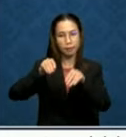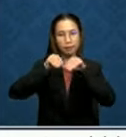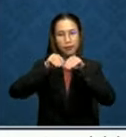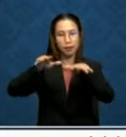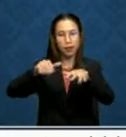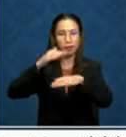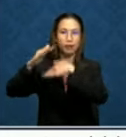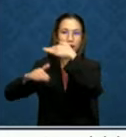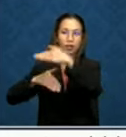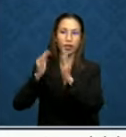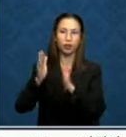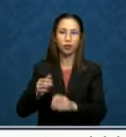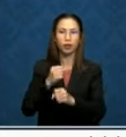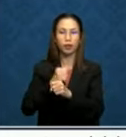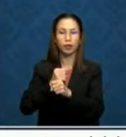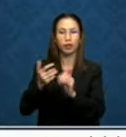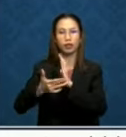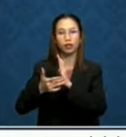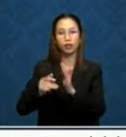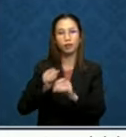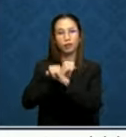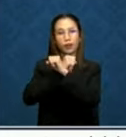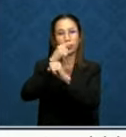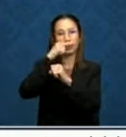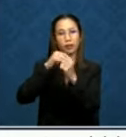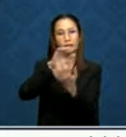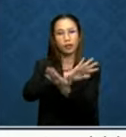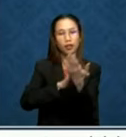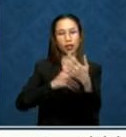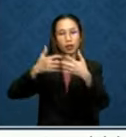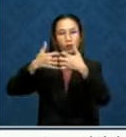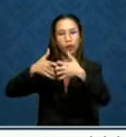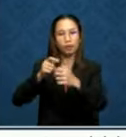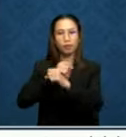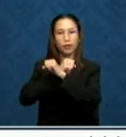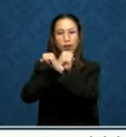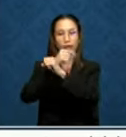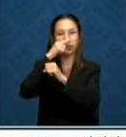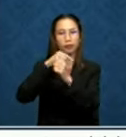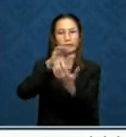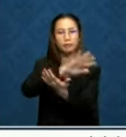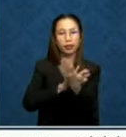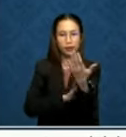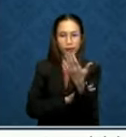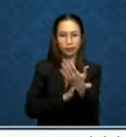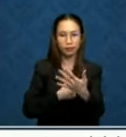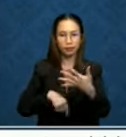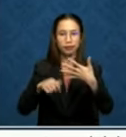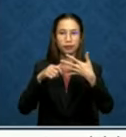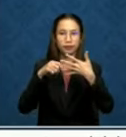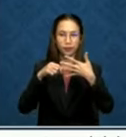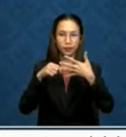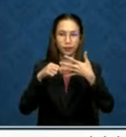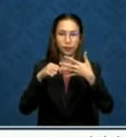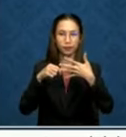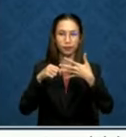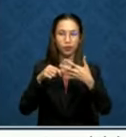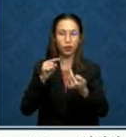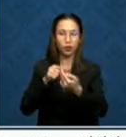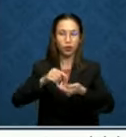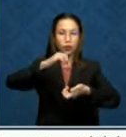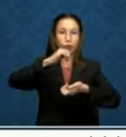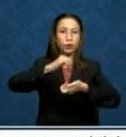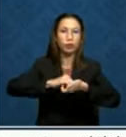การพัฒนาบุคลากรด้านเทคโนโลยีป้องกันประเทศและอุตสาหกรรมป้องกันประเทศด้านที่4ด้านการประสานความร่วม